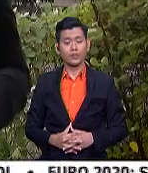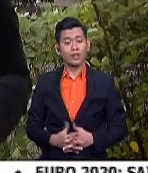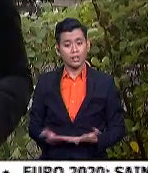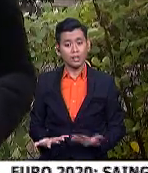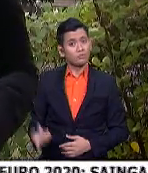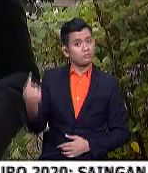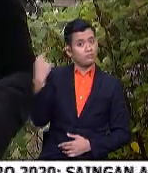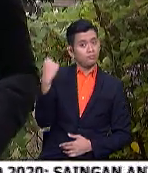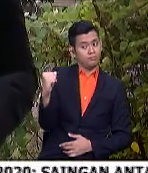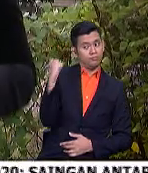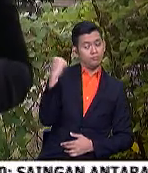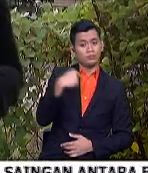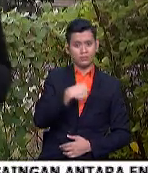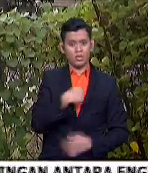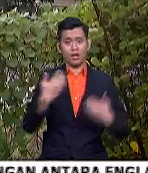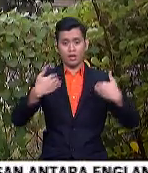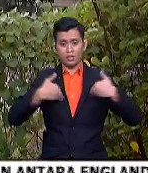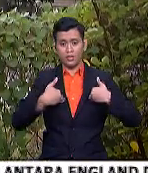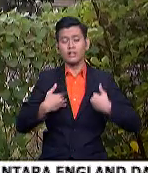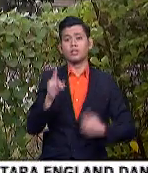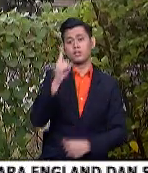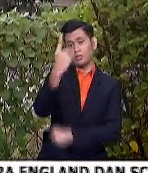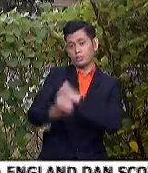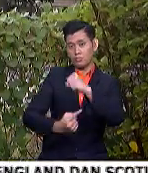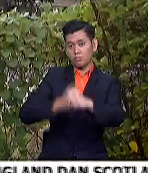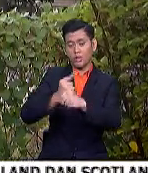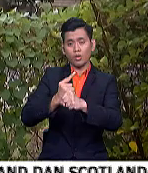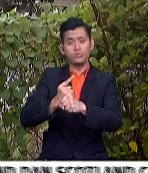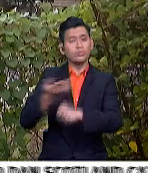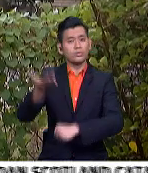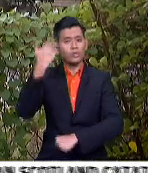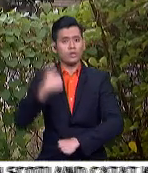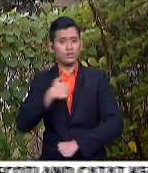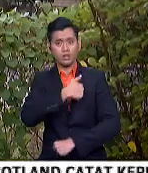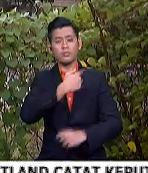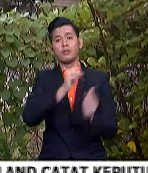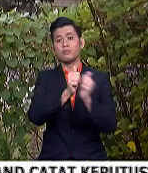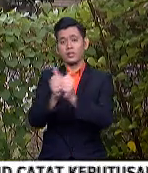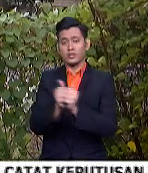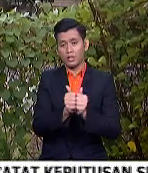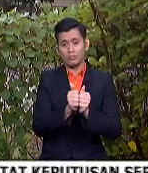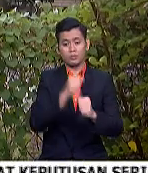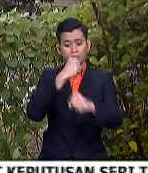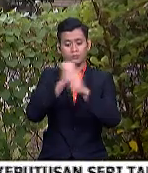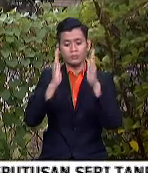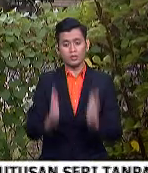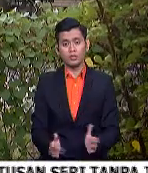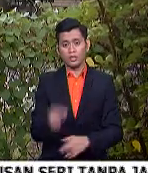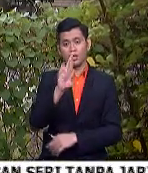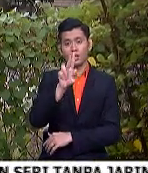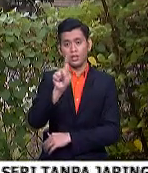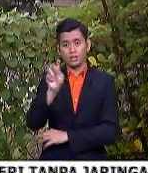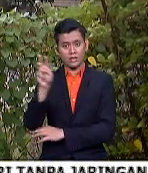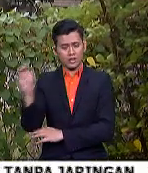Dan di belakang saya ini menyaksikan hampir setahun yang lalu, kami bersama petugas RTM pernah membuat liputan